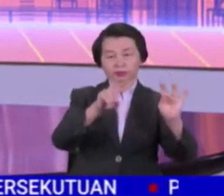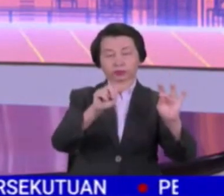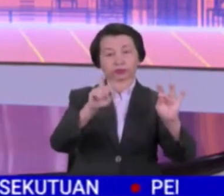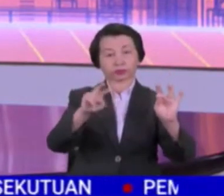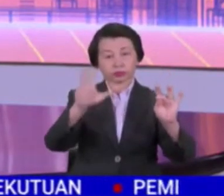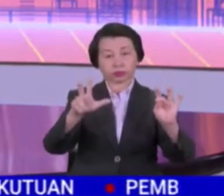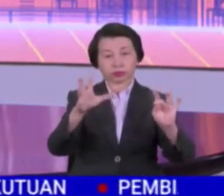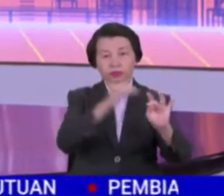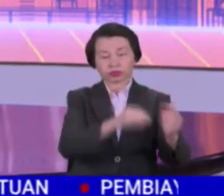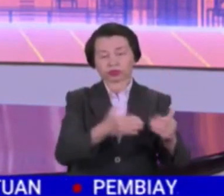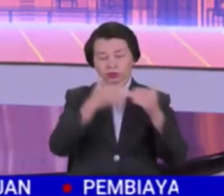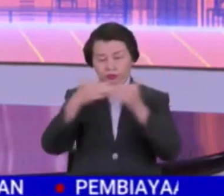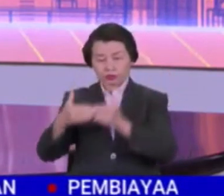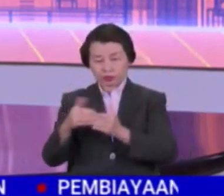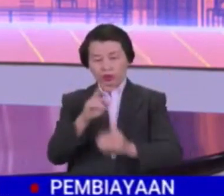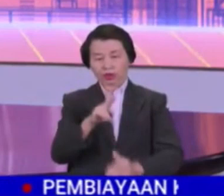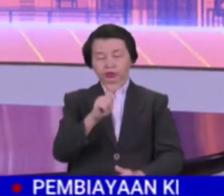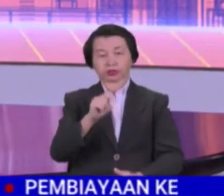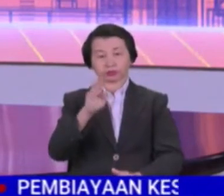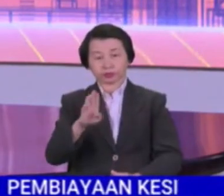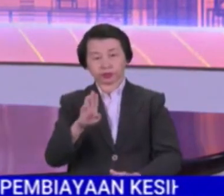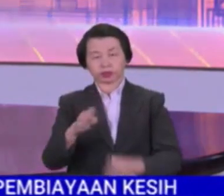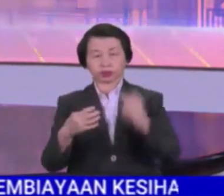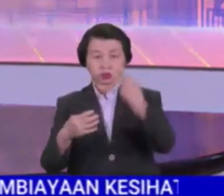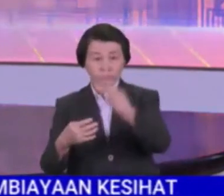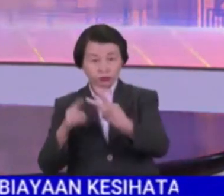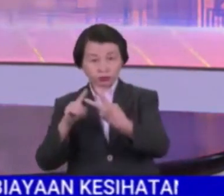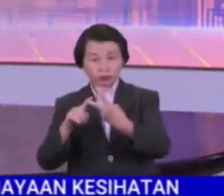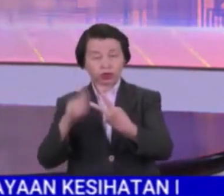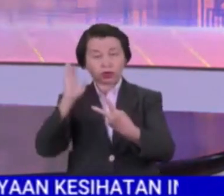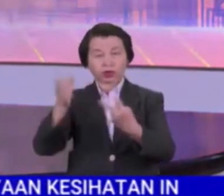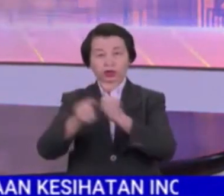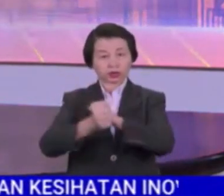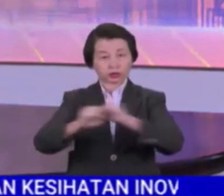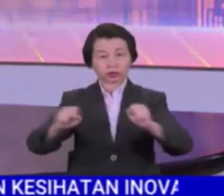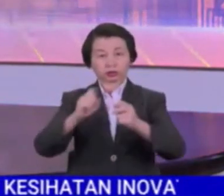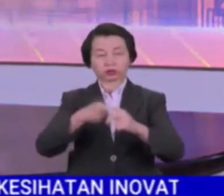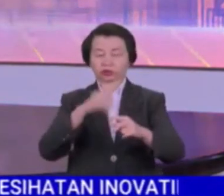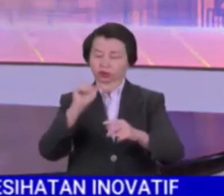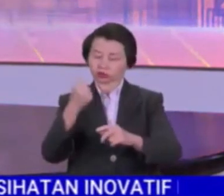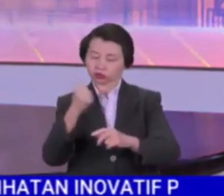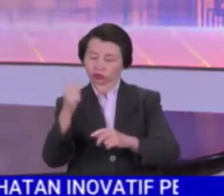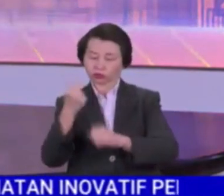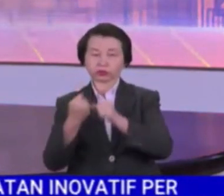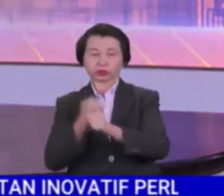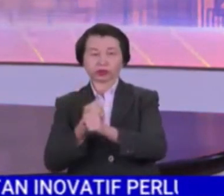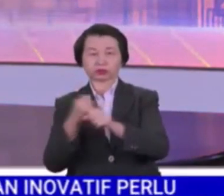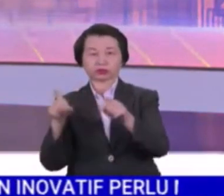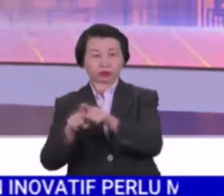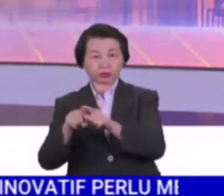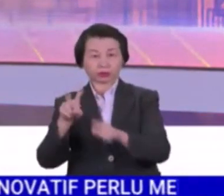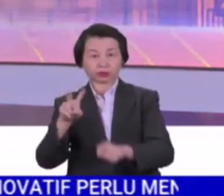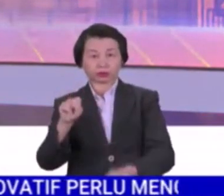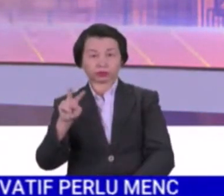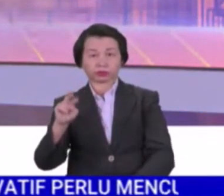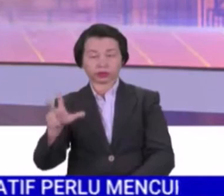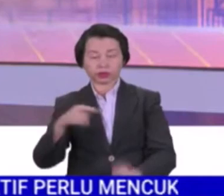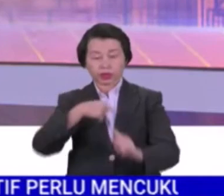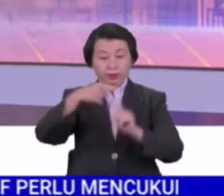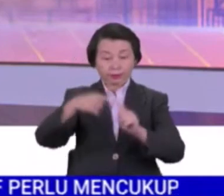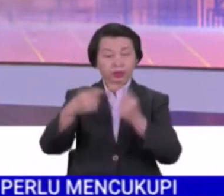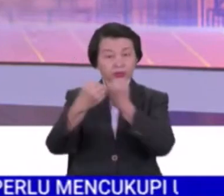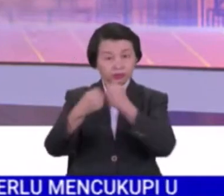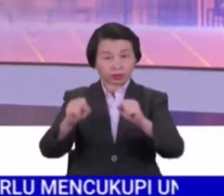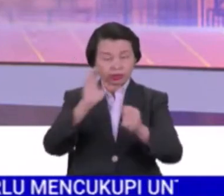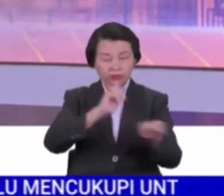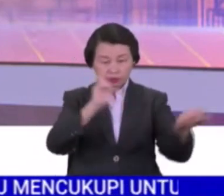mereka ada sambungan kode arti dipendam fashaa20 dijangkau siap pada Oktober tahun yang sama apabila siap gelap ia